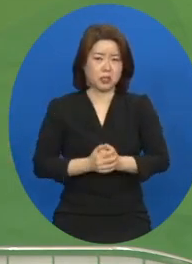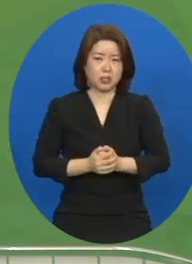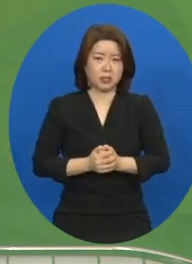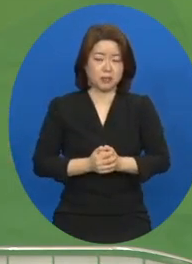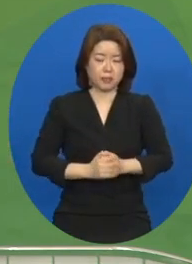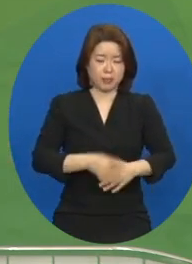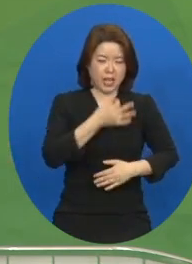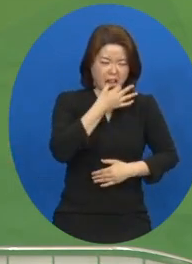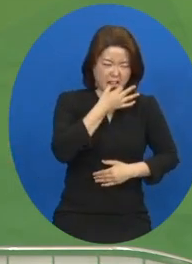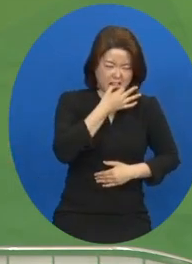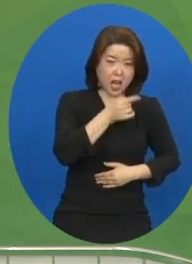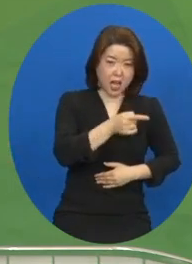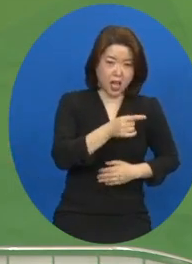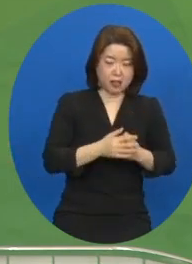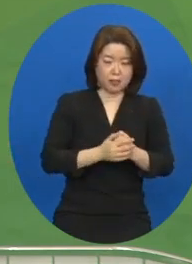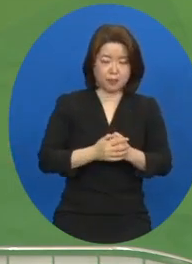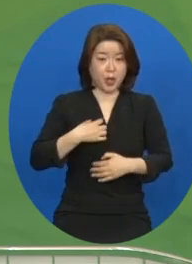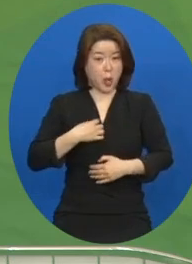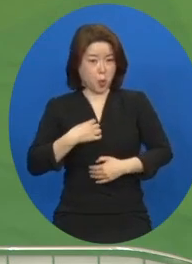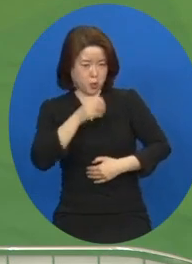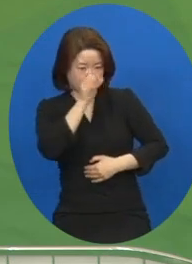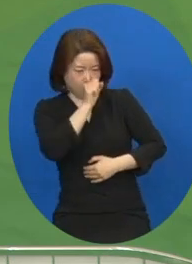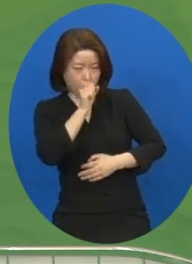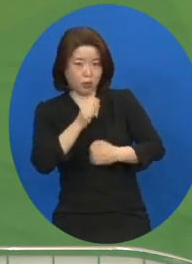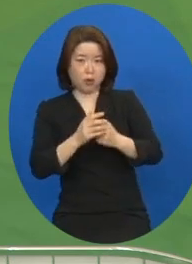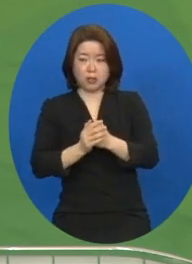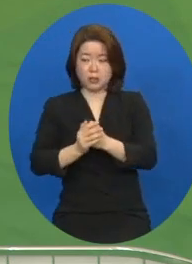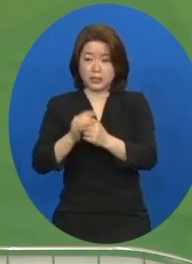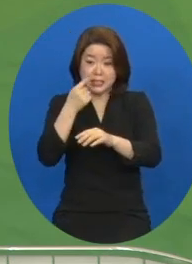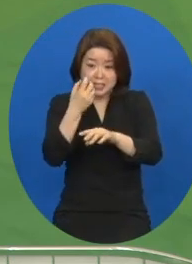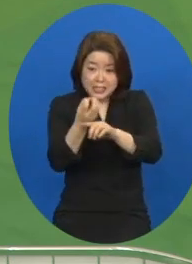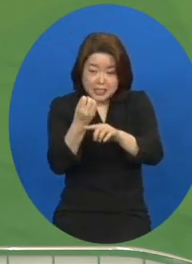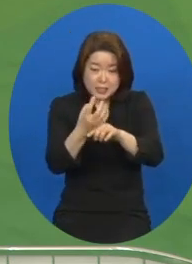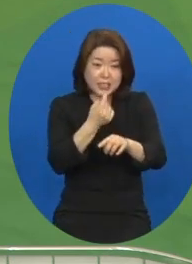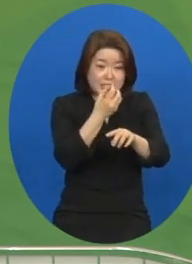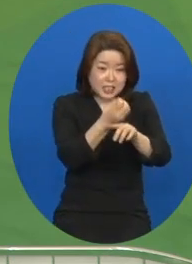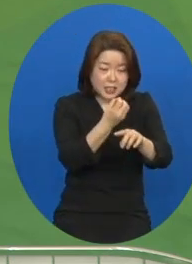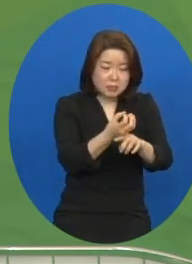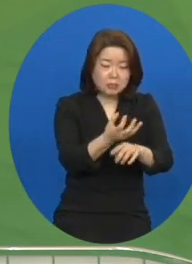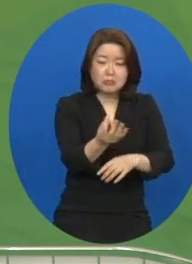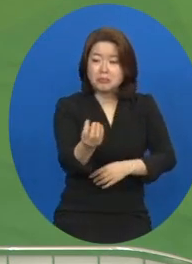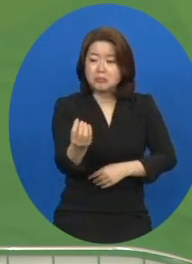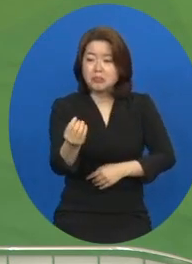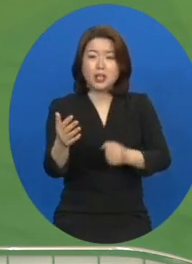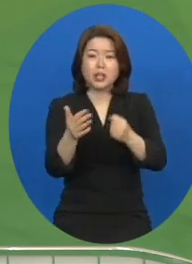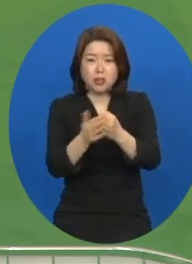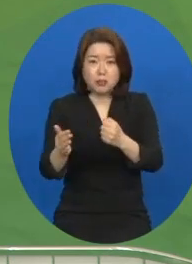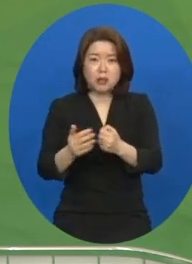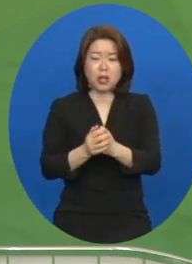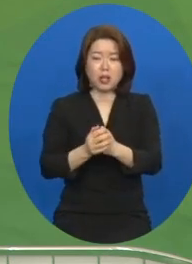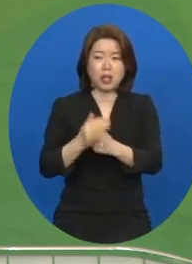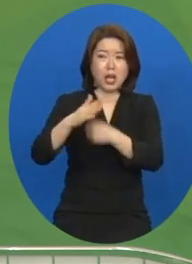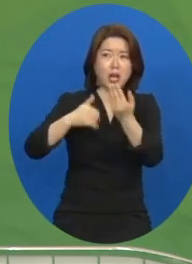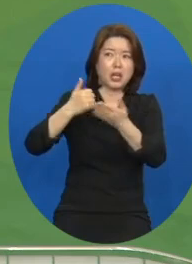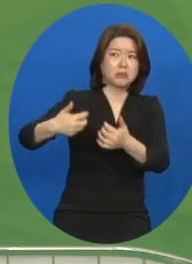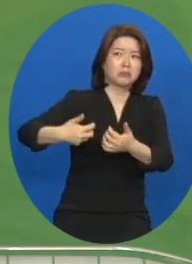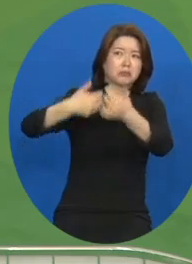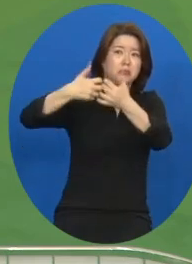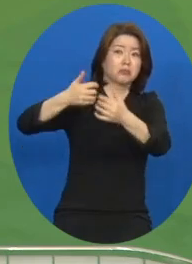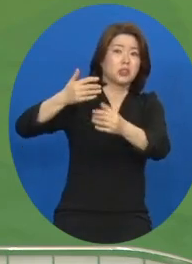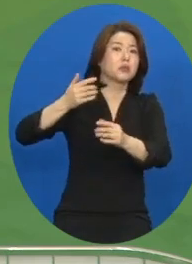탐심에 그 외투와 은, 금 몇 개에 그만 하나님을 대적하는